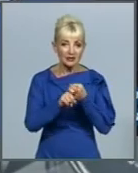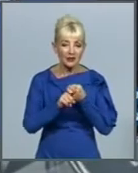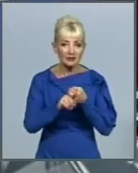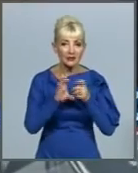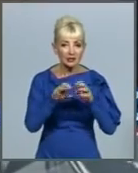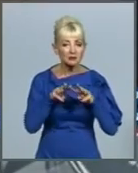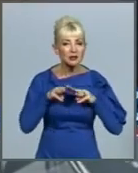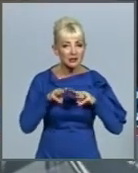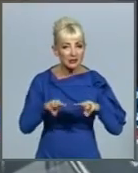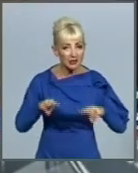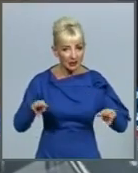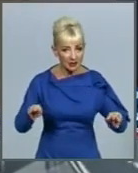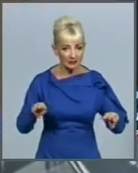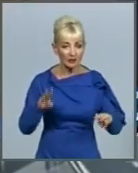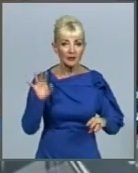министерством, да,